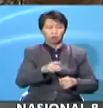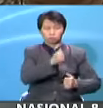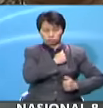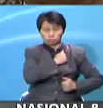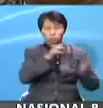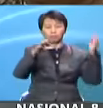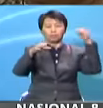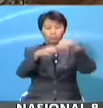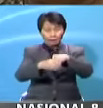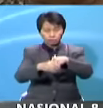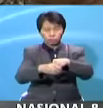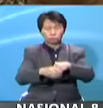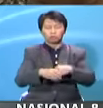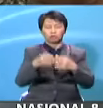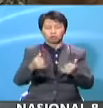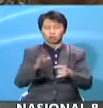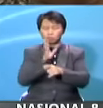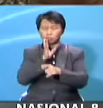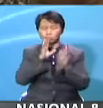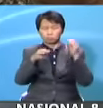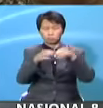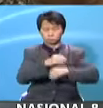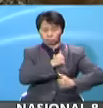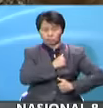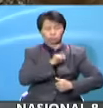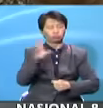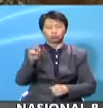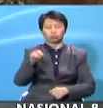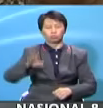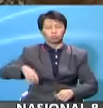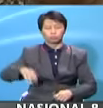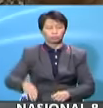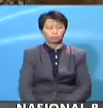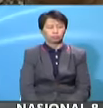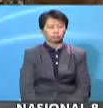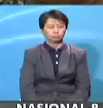nak masuk, nak meramai, that is not true.